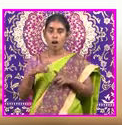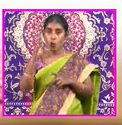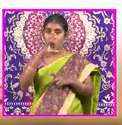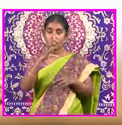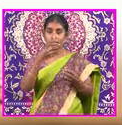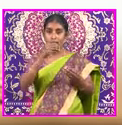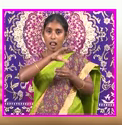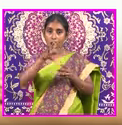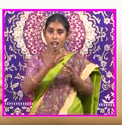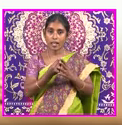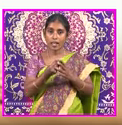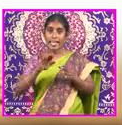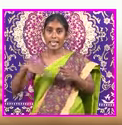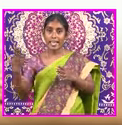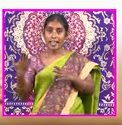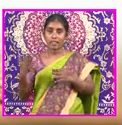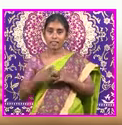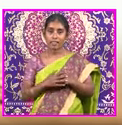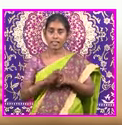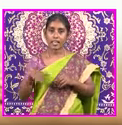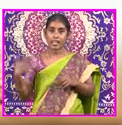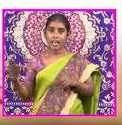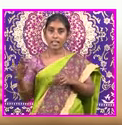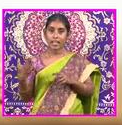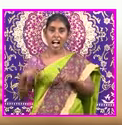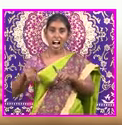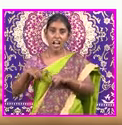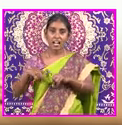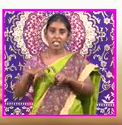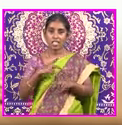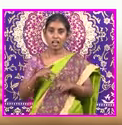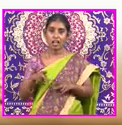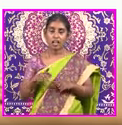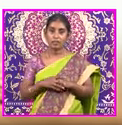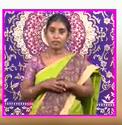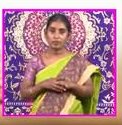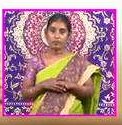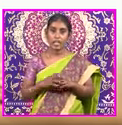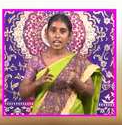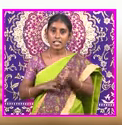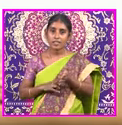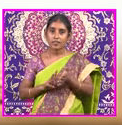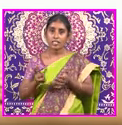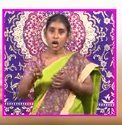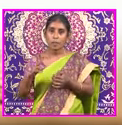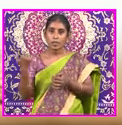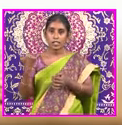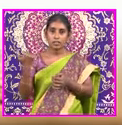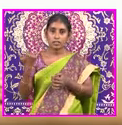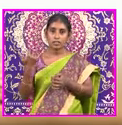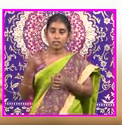சென்னை போன்ற பகுதிகள்லாம் பார்த்தீங்கன்னா ஒரே மாதிரியான வெப்பநிலை, தினமுமே ஏறக்குறைய ஒரே மாதிரியான வெப்பநிலை. இதுக்கு என்ன காரணம்னா,